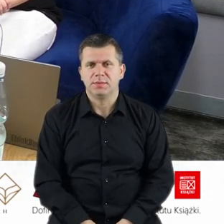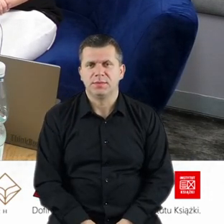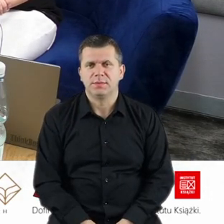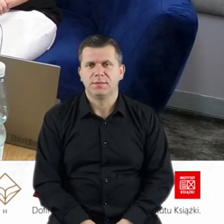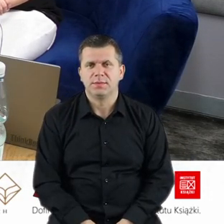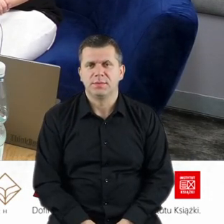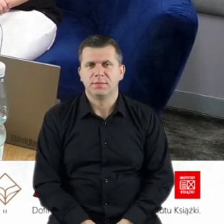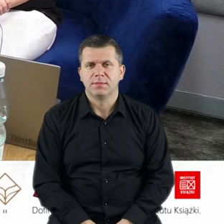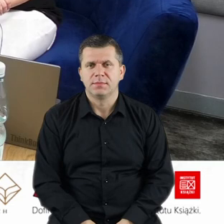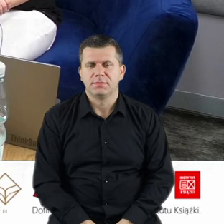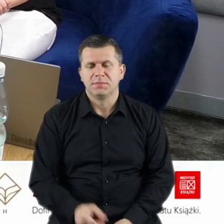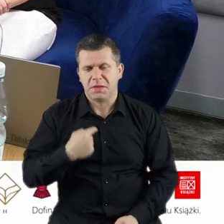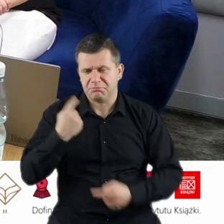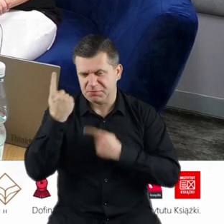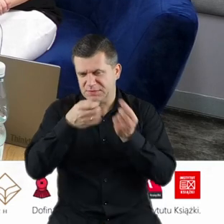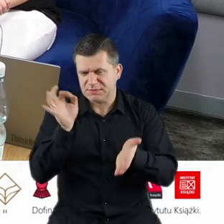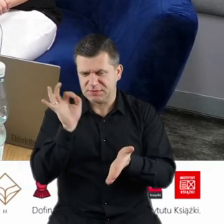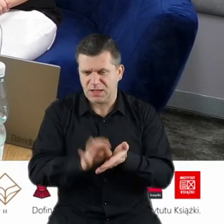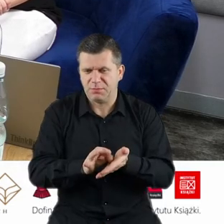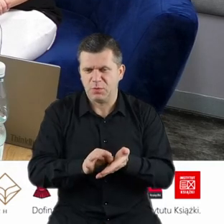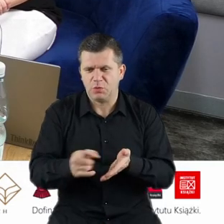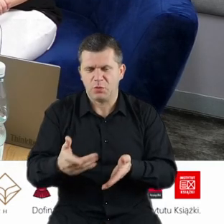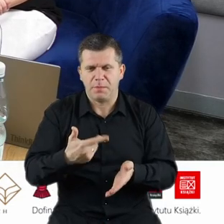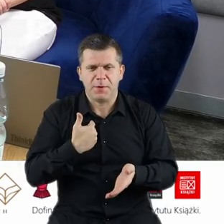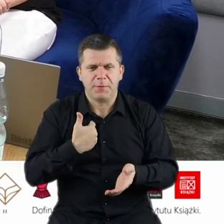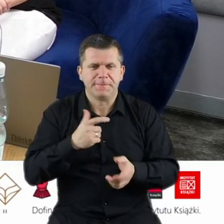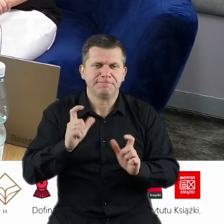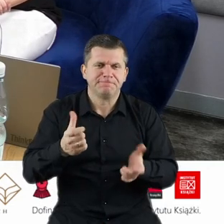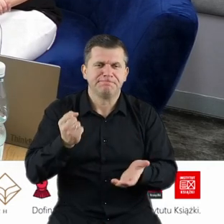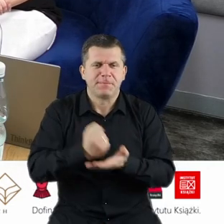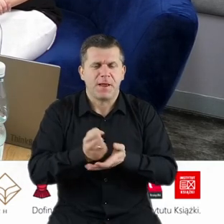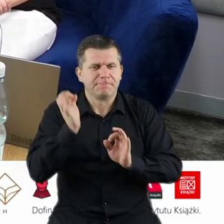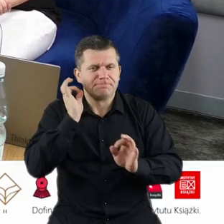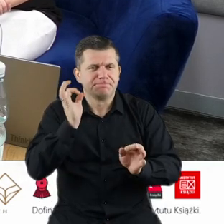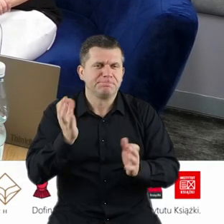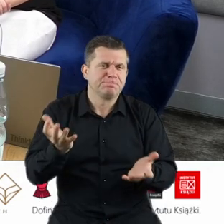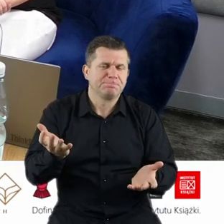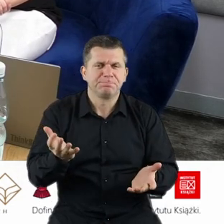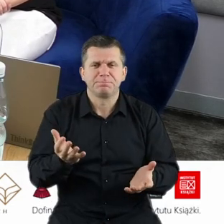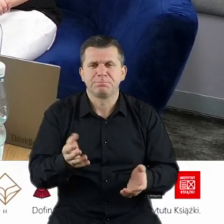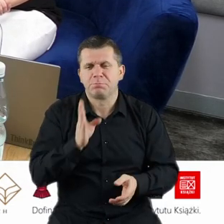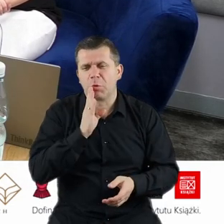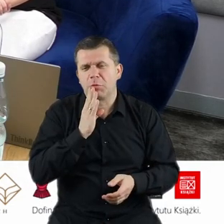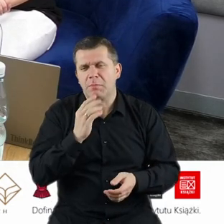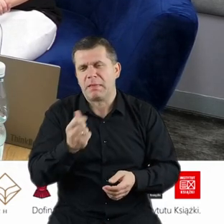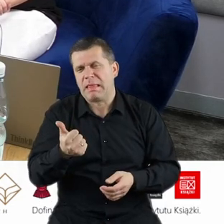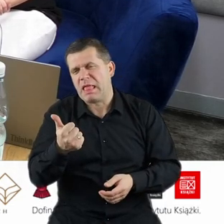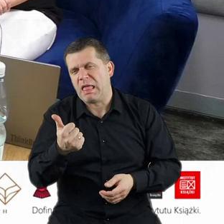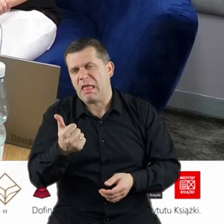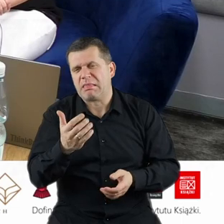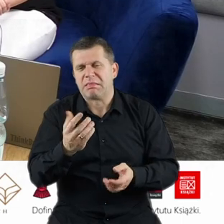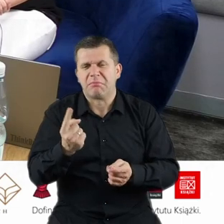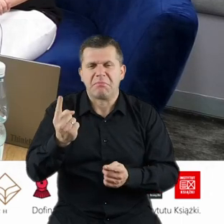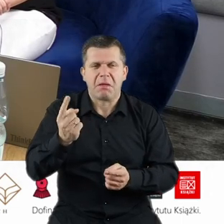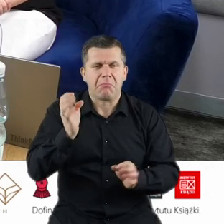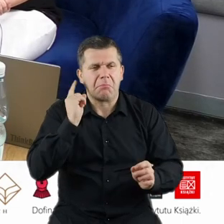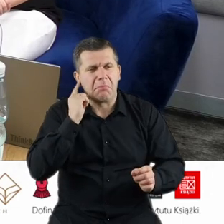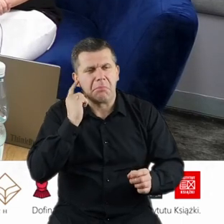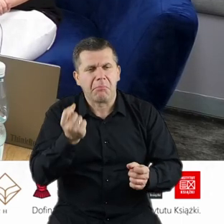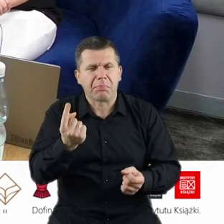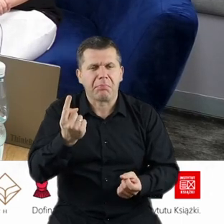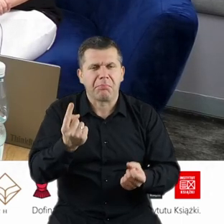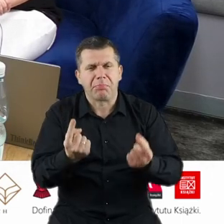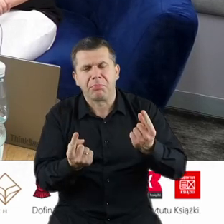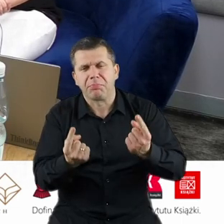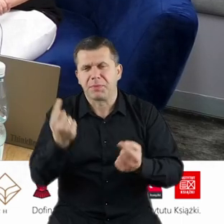mi się zresztą wtedy, że z całą pewnością to był taki proceder taki no, jakiś jednostkowy, no, że coś,